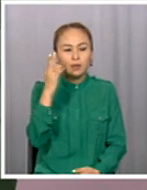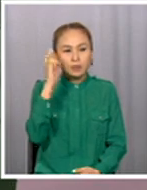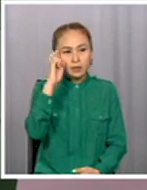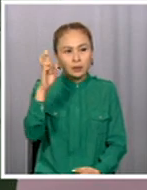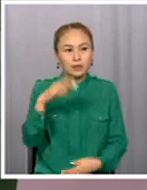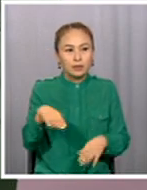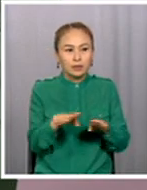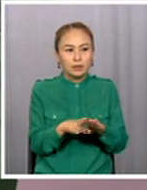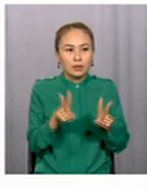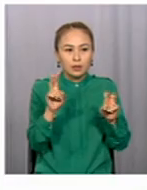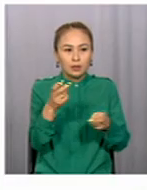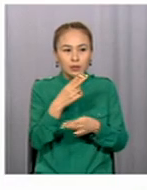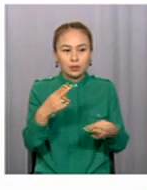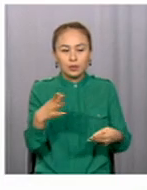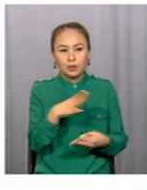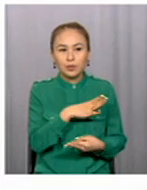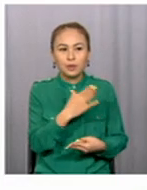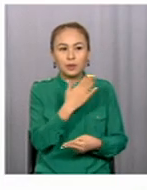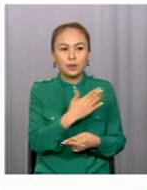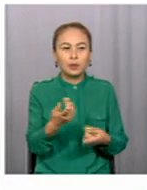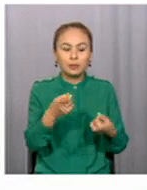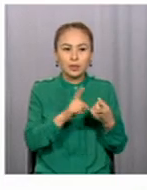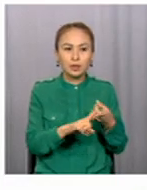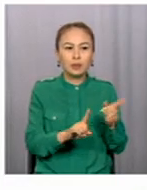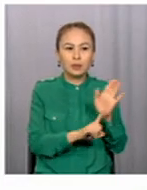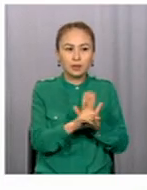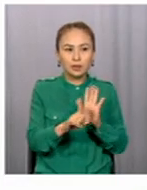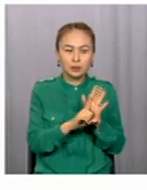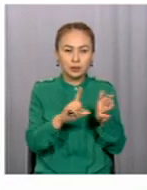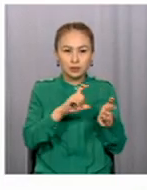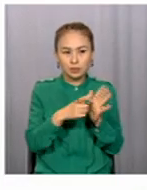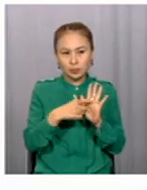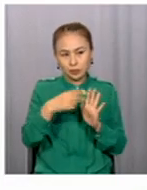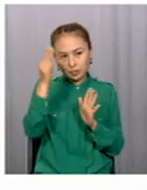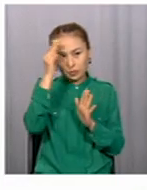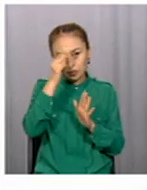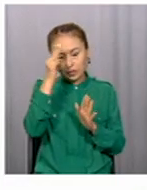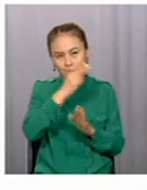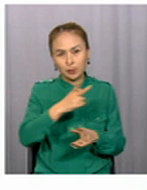тақырыбында өтті. Оған